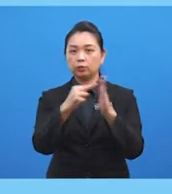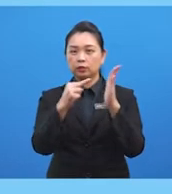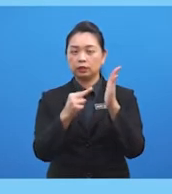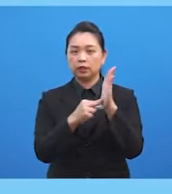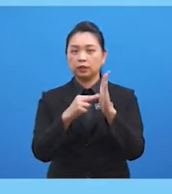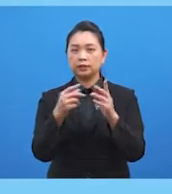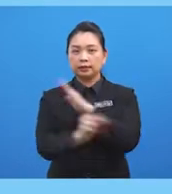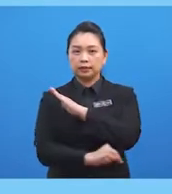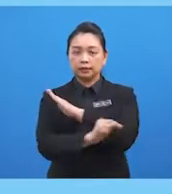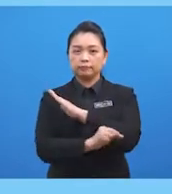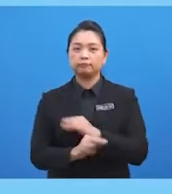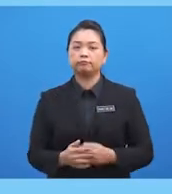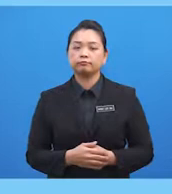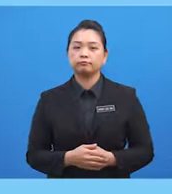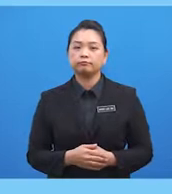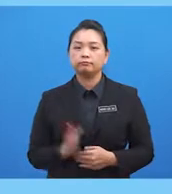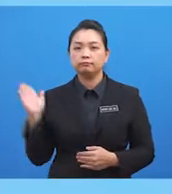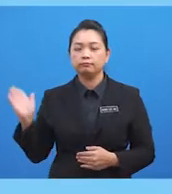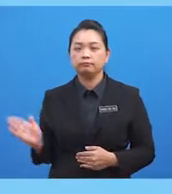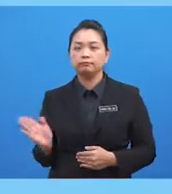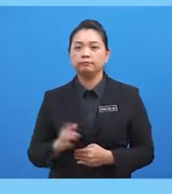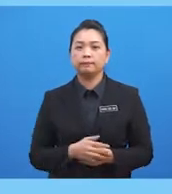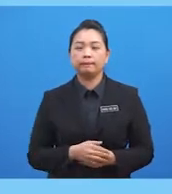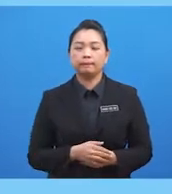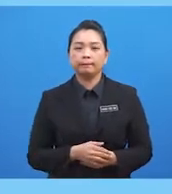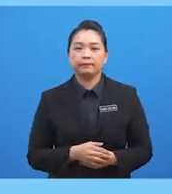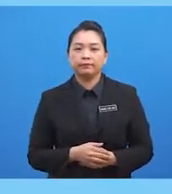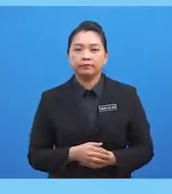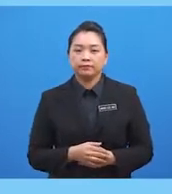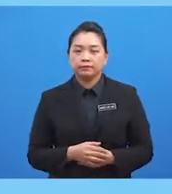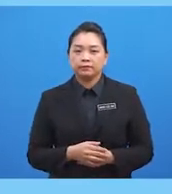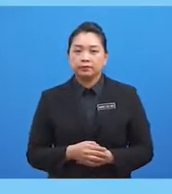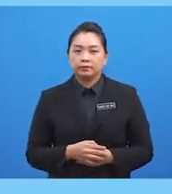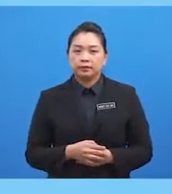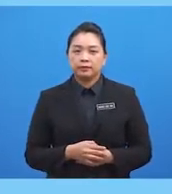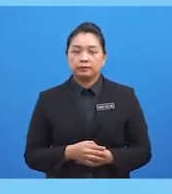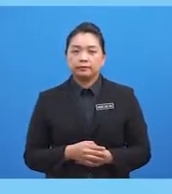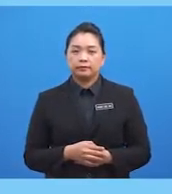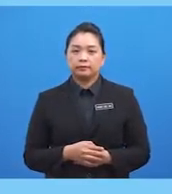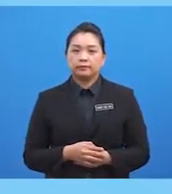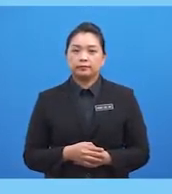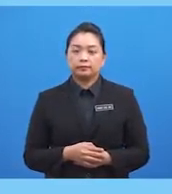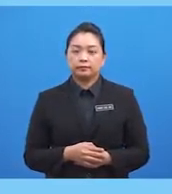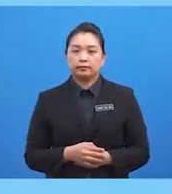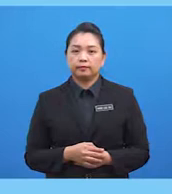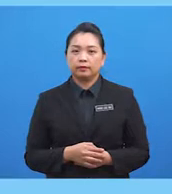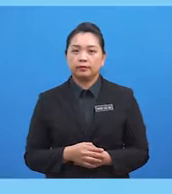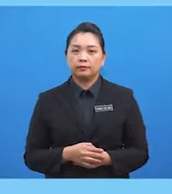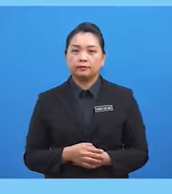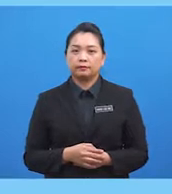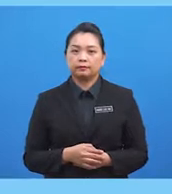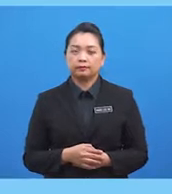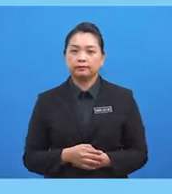Baiklah para pelajar, ahli badan perundangan mempunyai keistimewaan tertentu yang